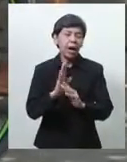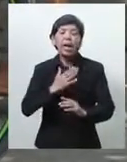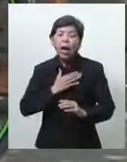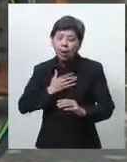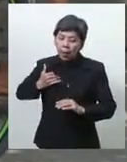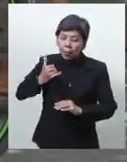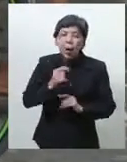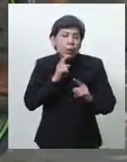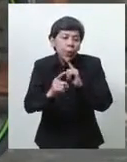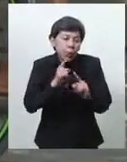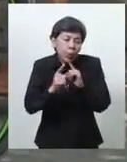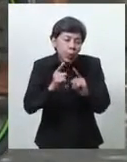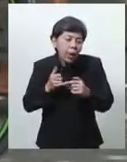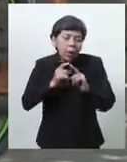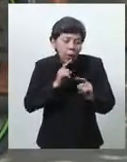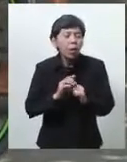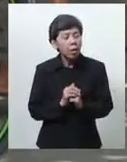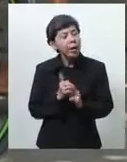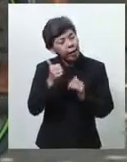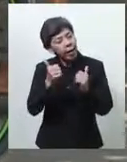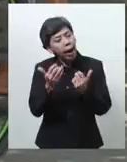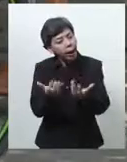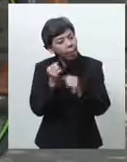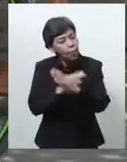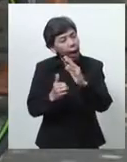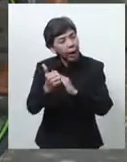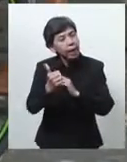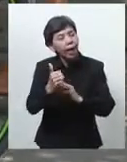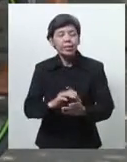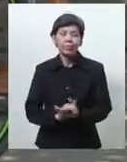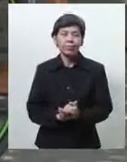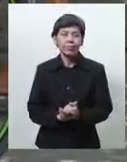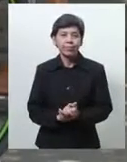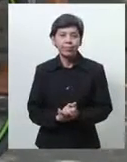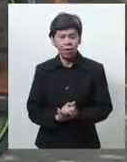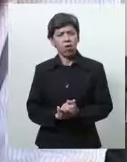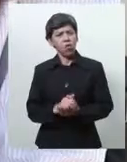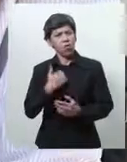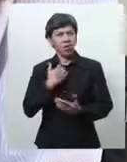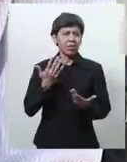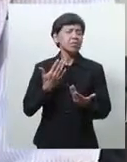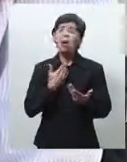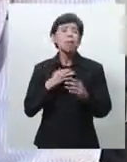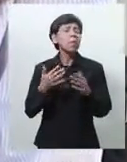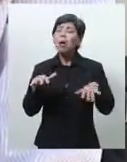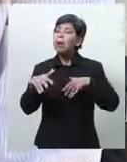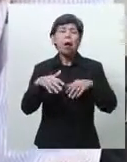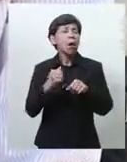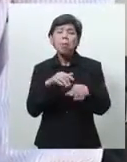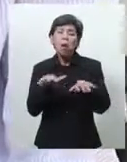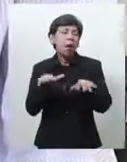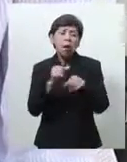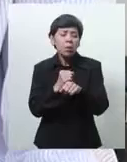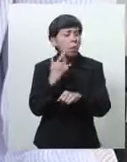ไม่ครับแต่เขา แต่เราเข้ามาคุยก่อน ใช่ครับมาคุยก่อนครับเขาบอกโอเคตกลงก็ แสดงว่าเขาก็เปิดรับ ใช่ครับ